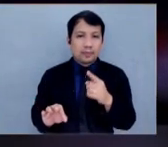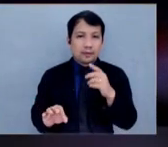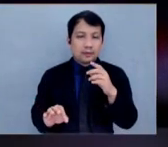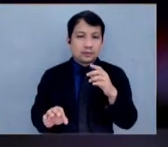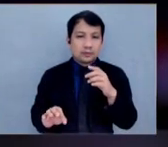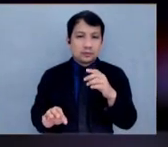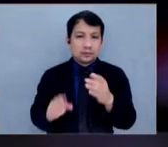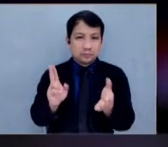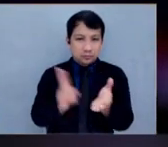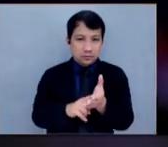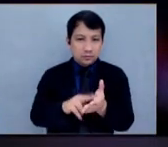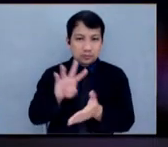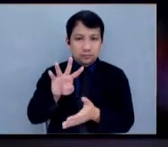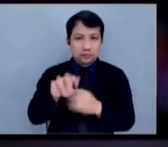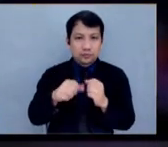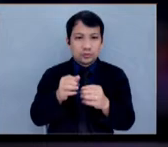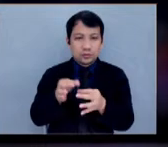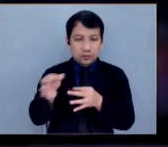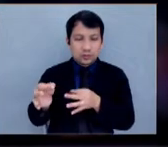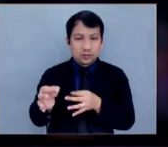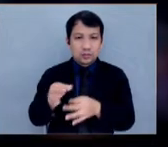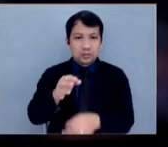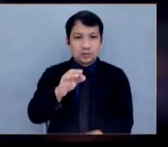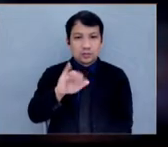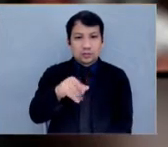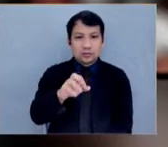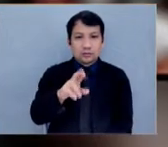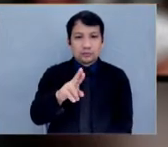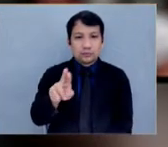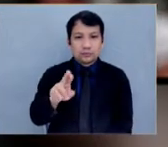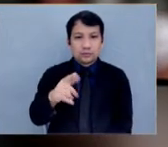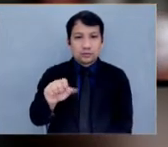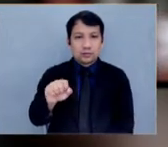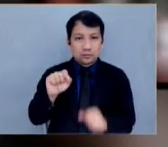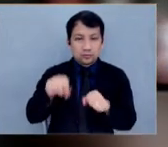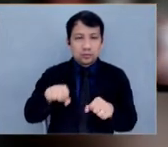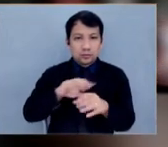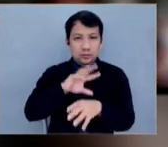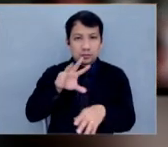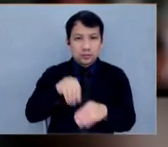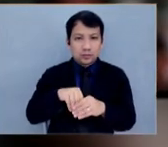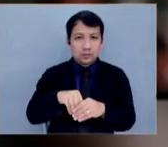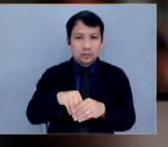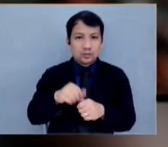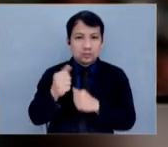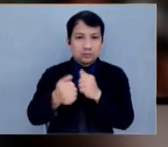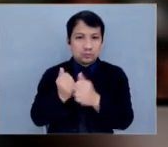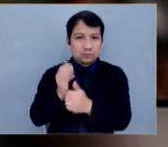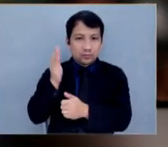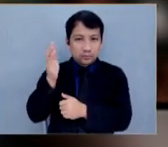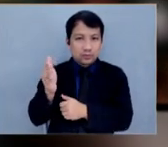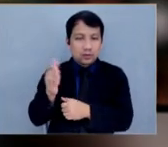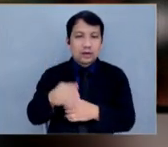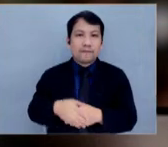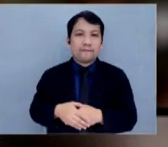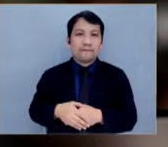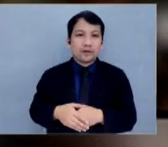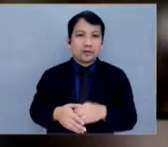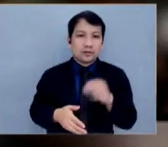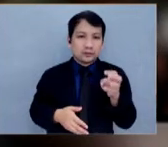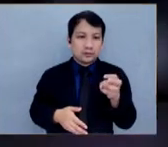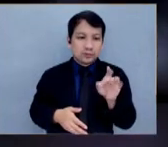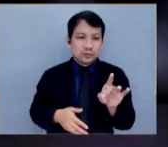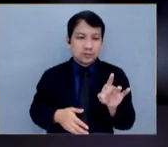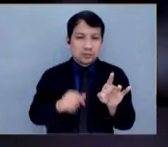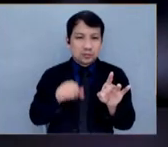ng 4-year extension si Jrue Holiday at siguradong magiging parte siya ng near future ng franchise. 68 games na nilaro niya